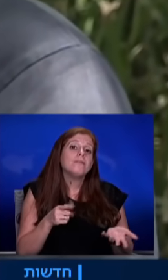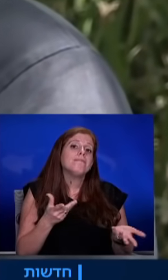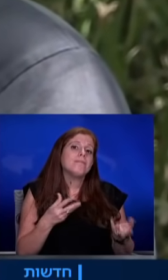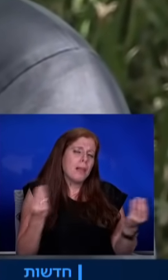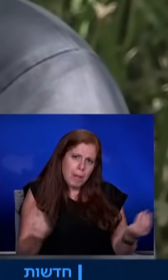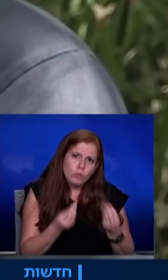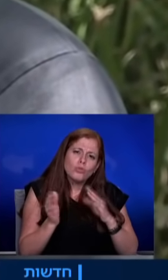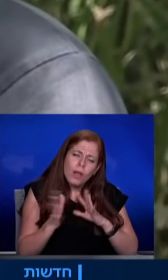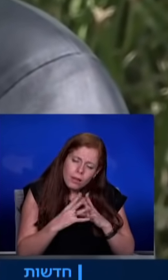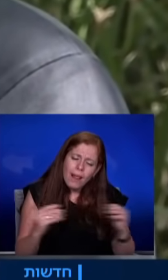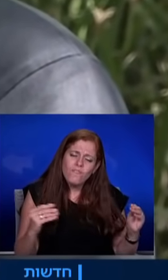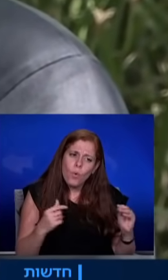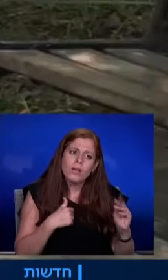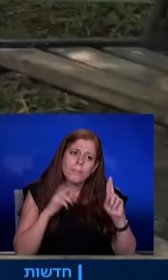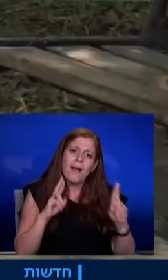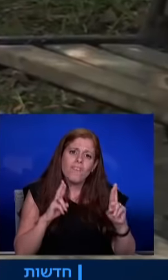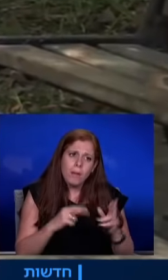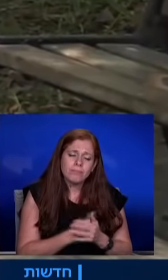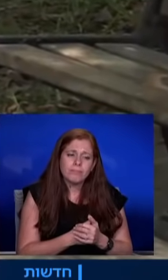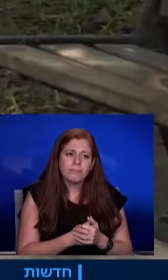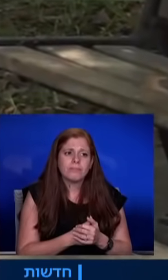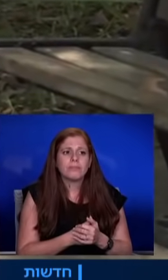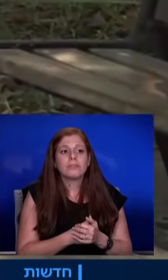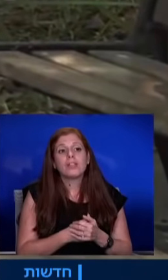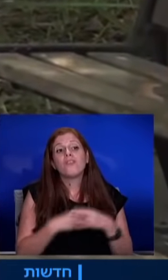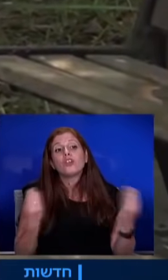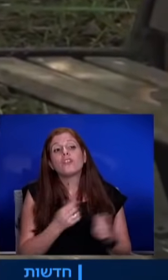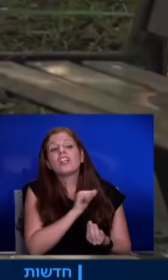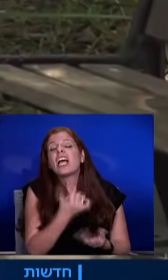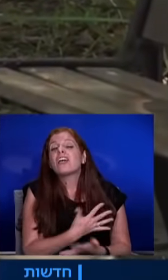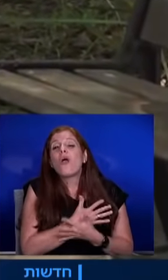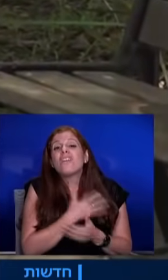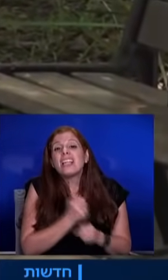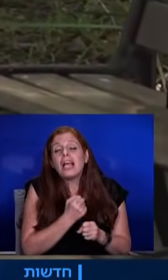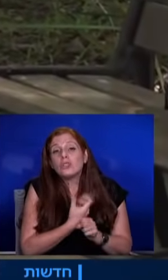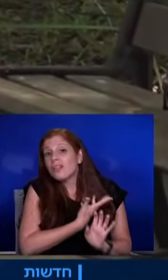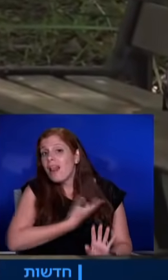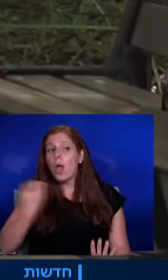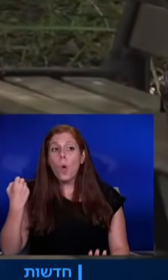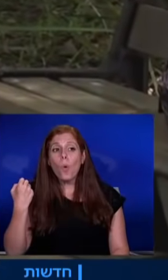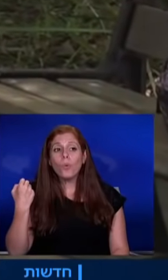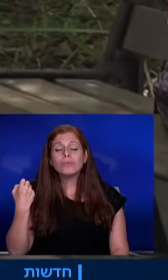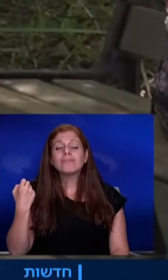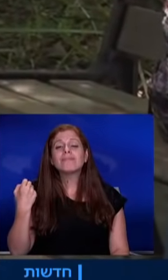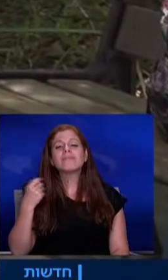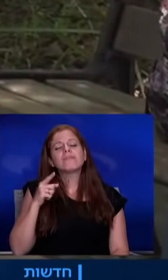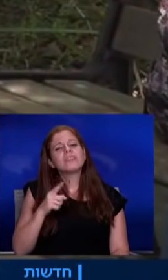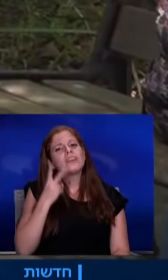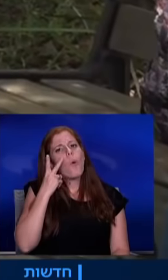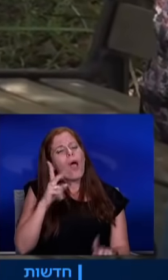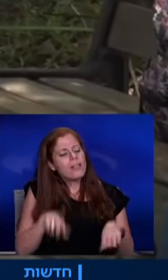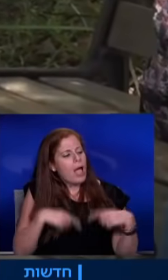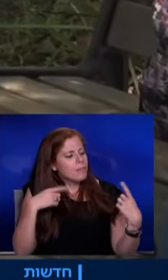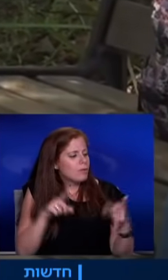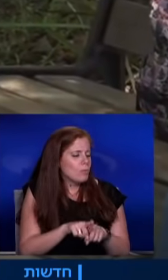דברים שיחלפו, אני מקווה. וכשהדבר שהיא הכי אוהבת לעשות נלקח ממנה, היא רואה את החיים כפי שלא